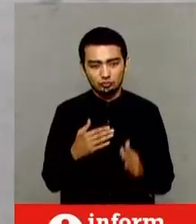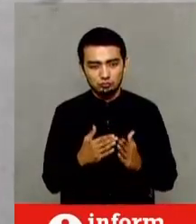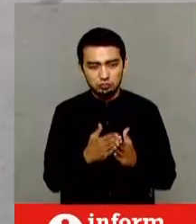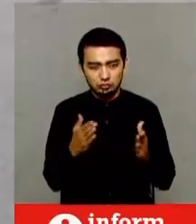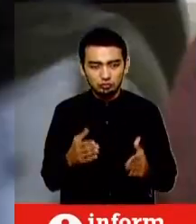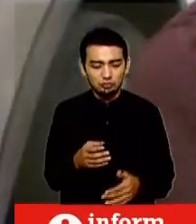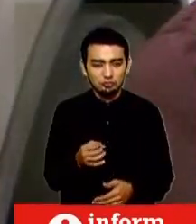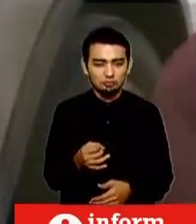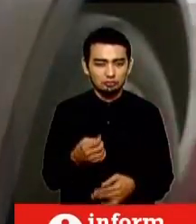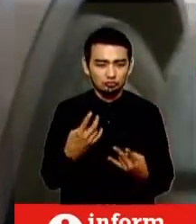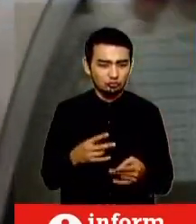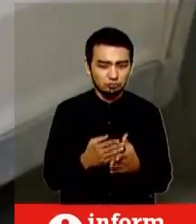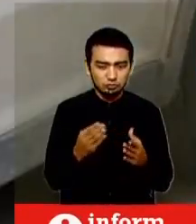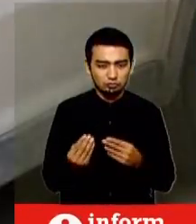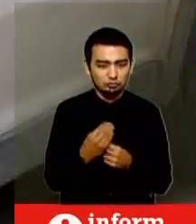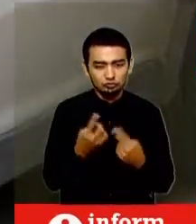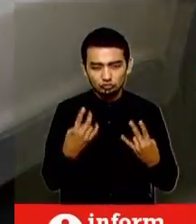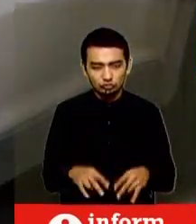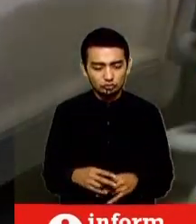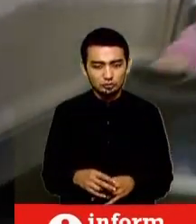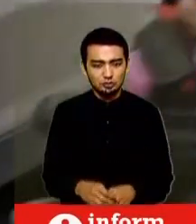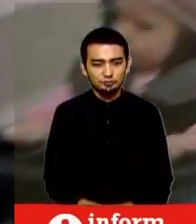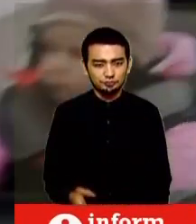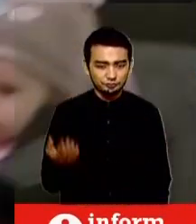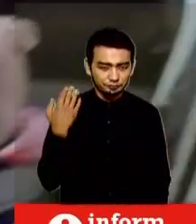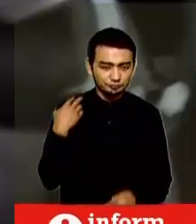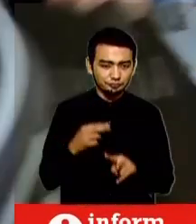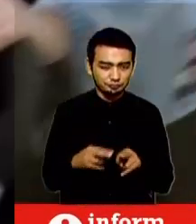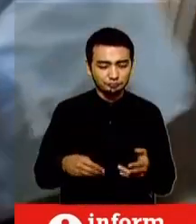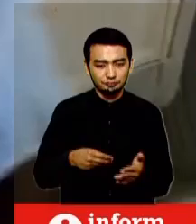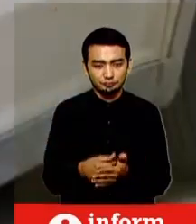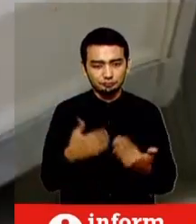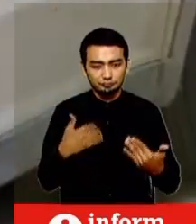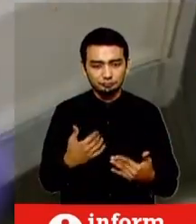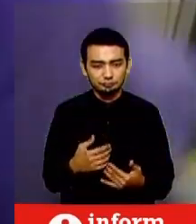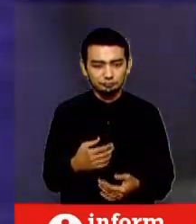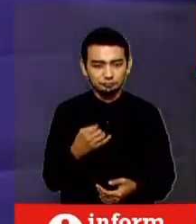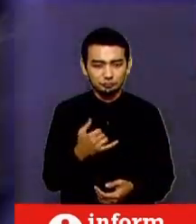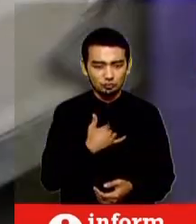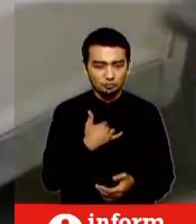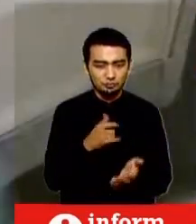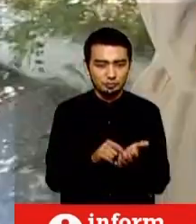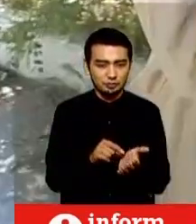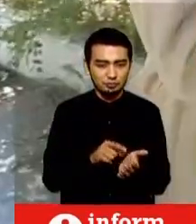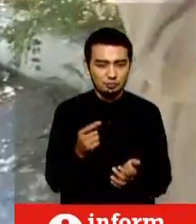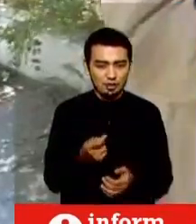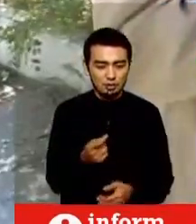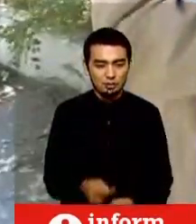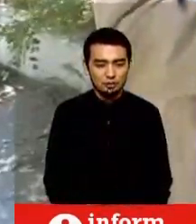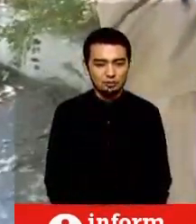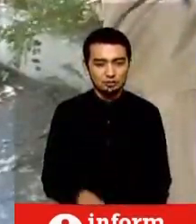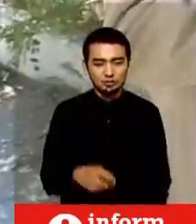надо больше. Вообще не надо. Вот как раньше платили, так. А то у нас пенсия маленькая.